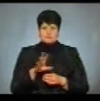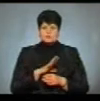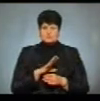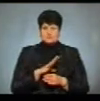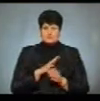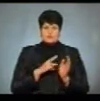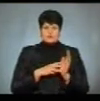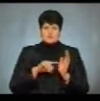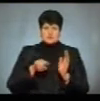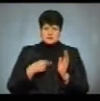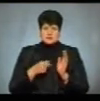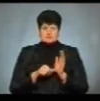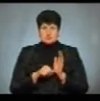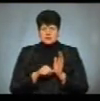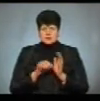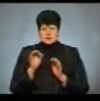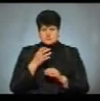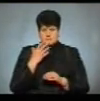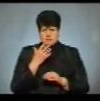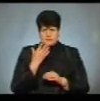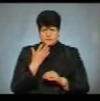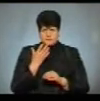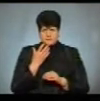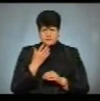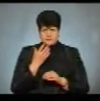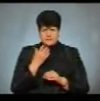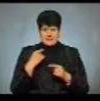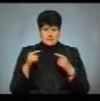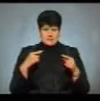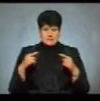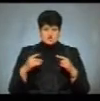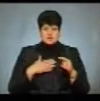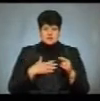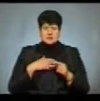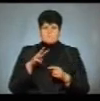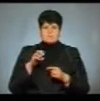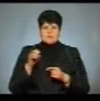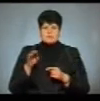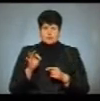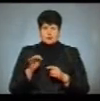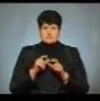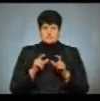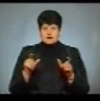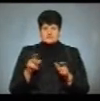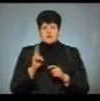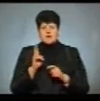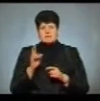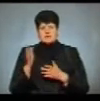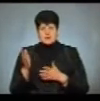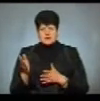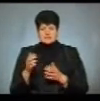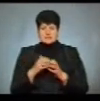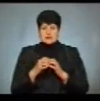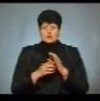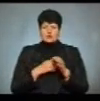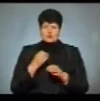становив 8,6 градусів. На інших наших метеостанціях, зокрема Кременецької,